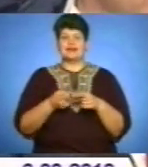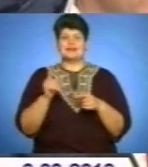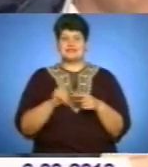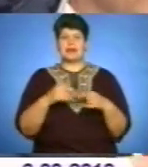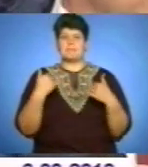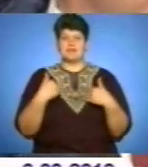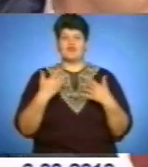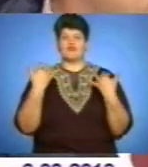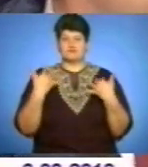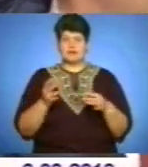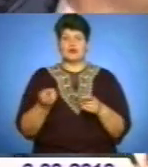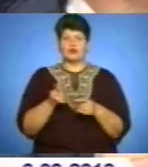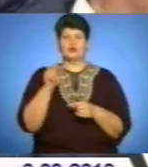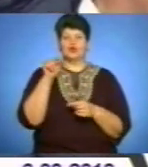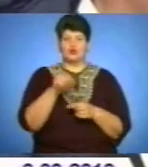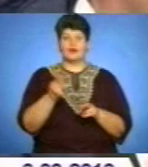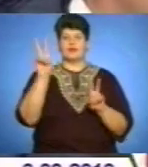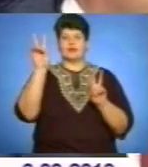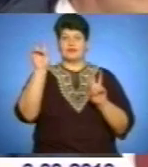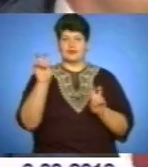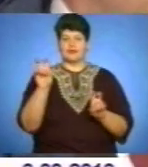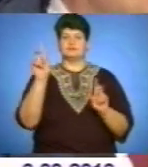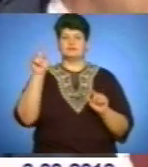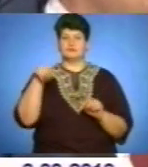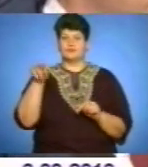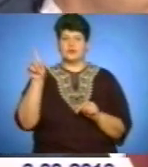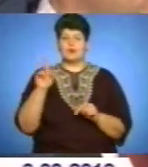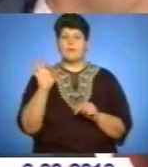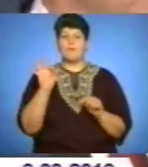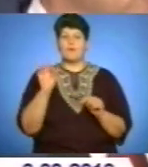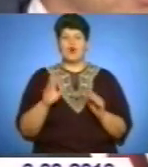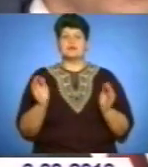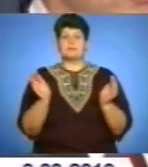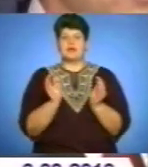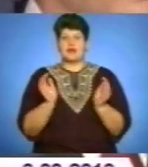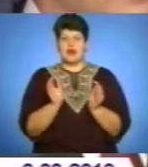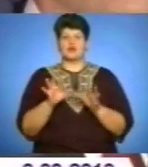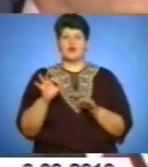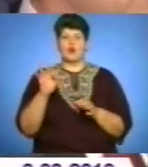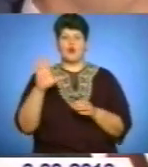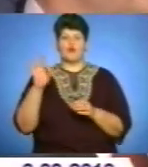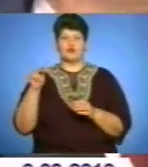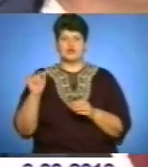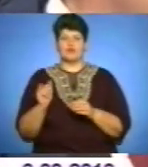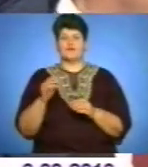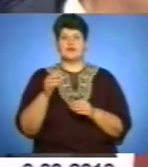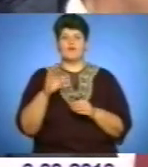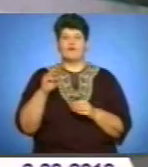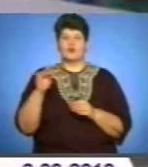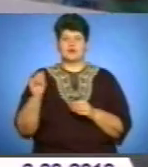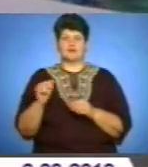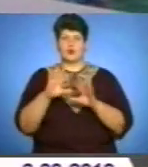до тієї нормативної норми по зберіганню овочів і фруктів від обсягу